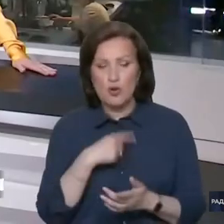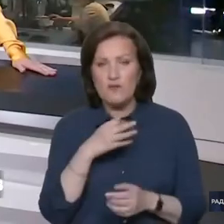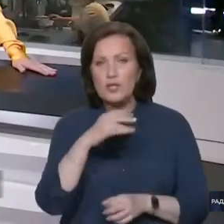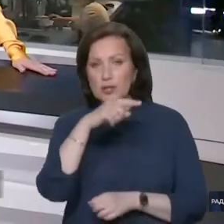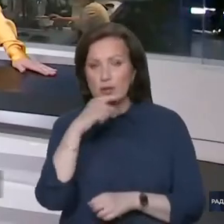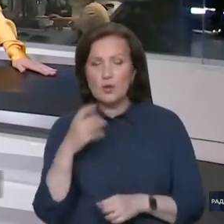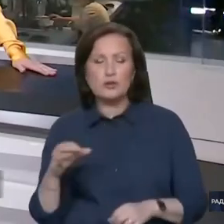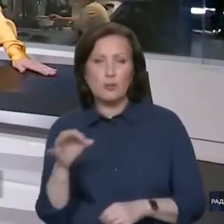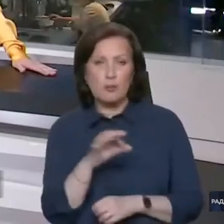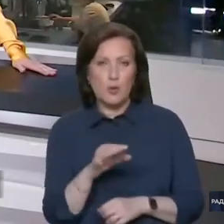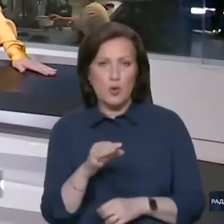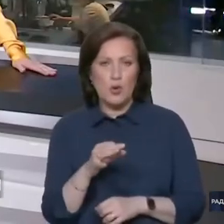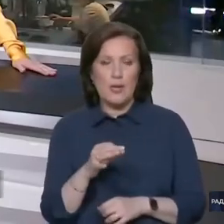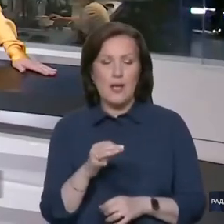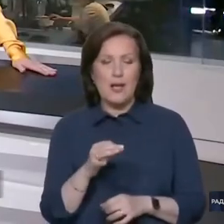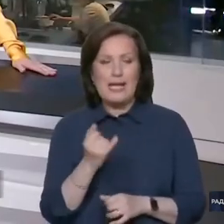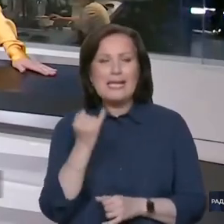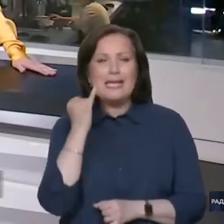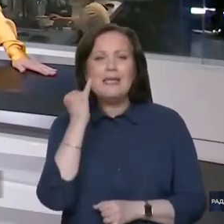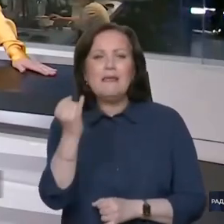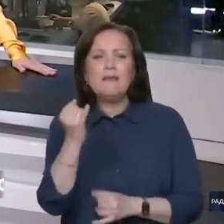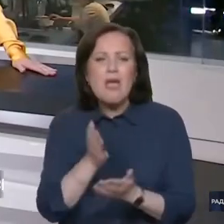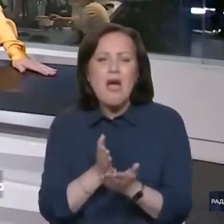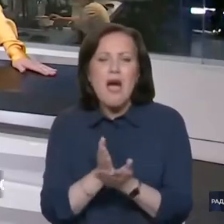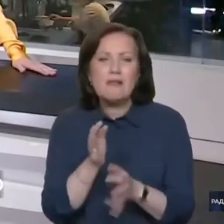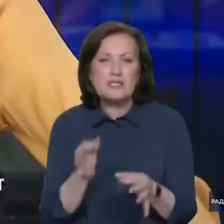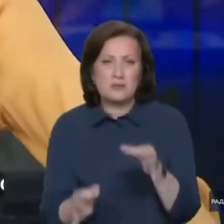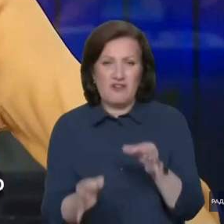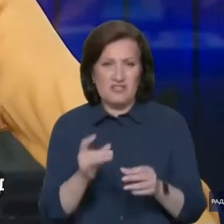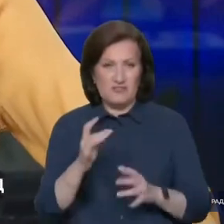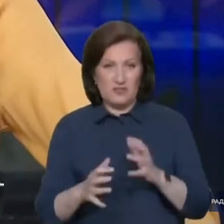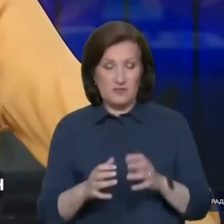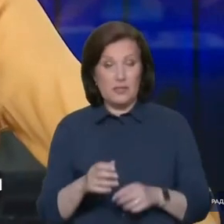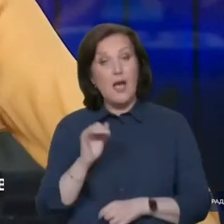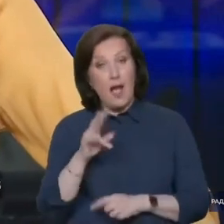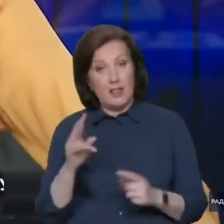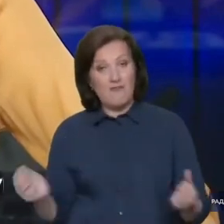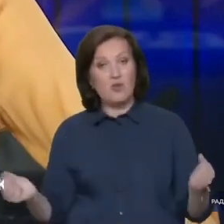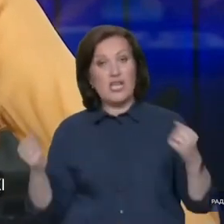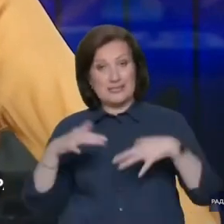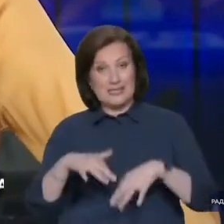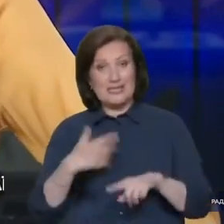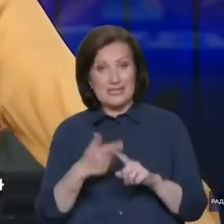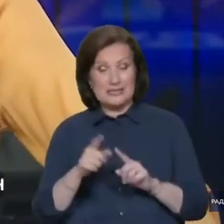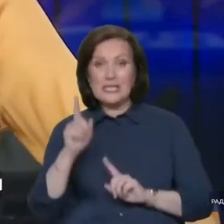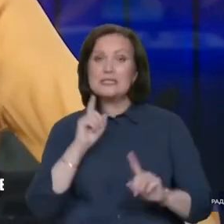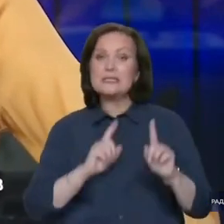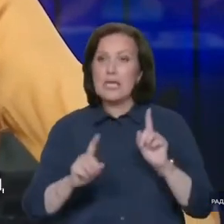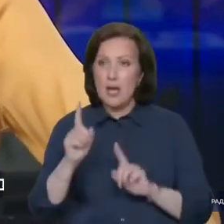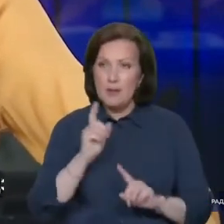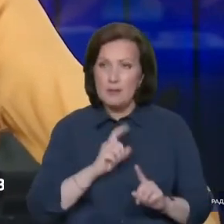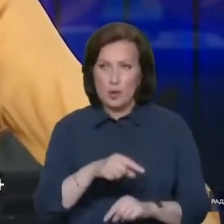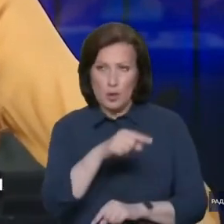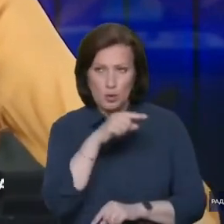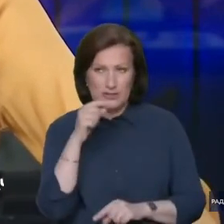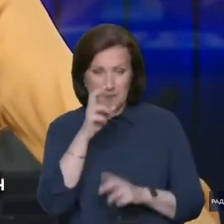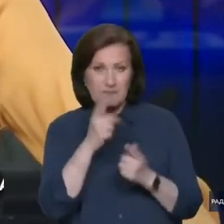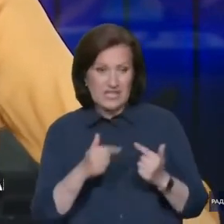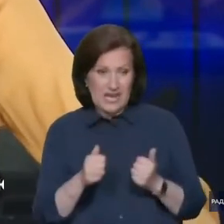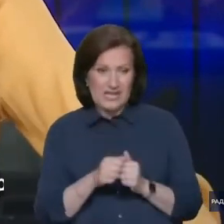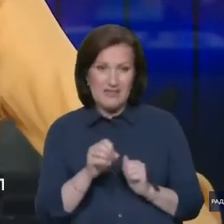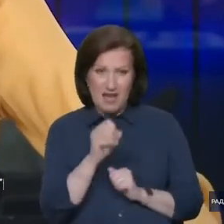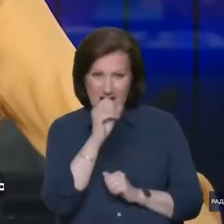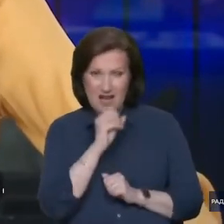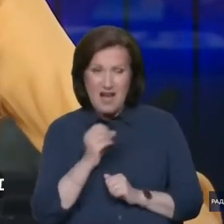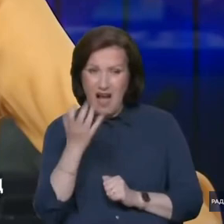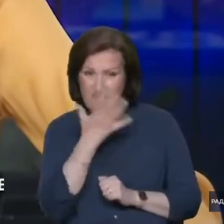говорити Росія про ідеали справедливості у всьому світі. Але тим не менше, вона скликала цей саміт, так? Росія, країни